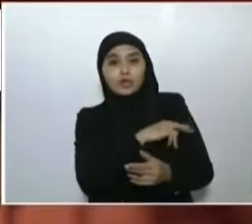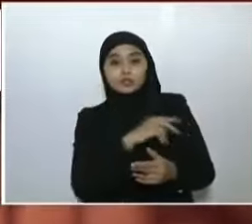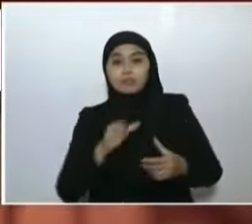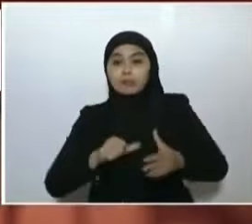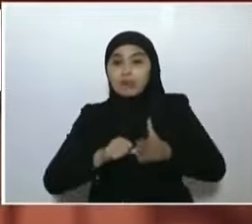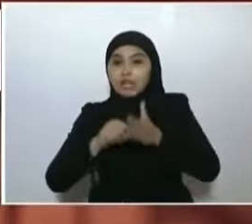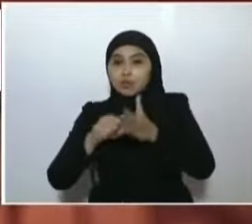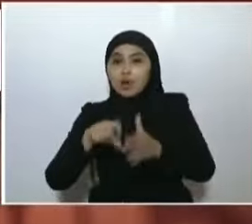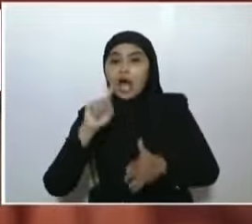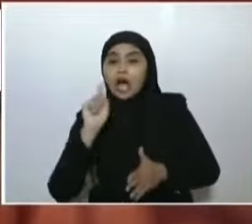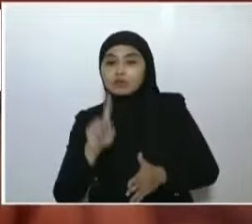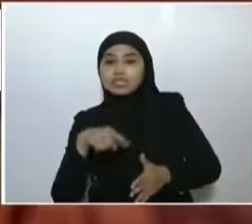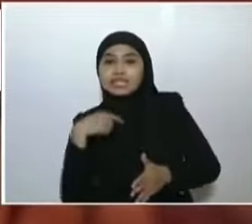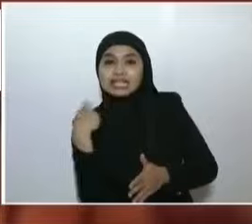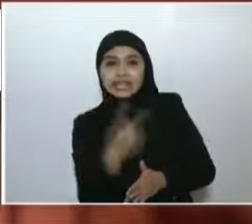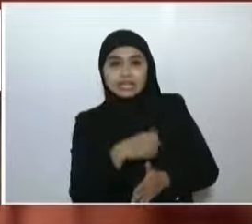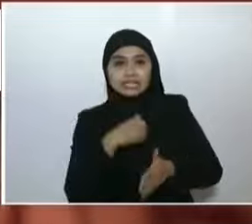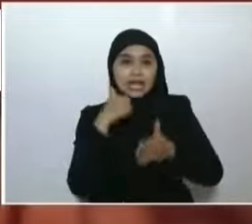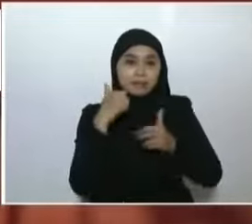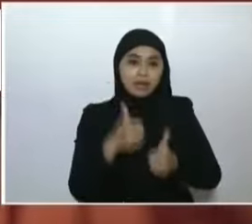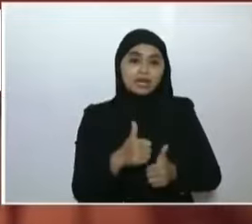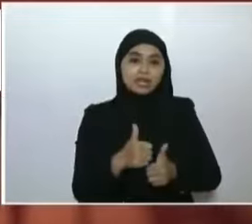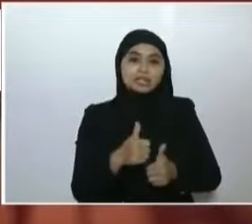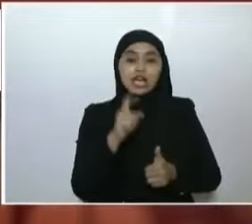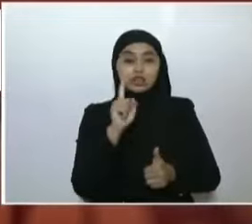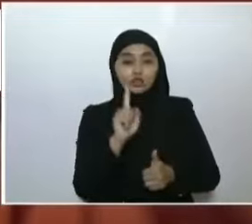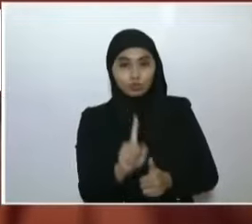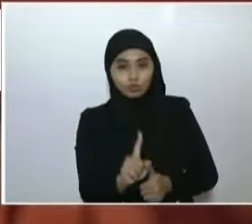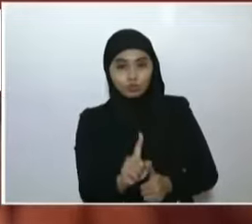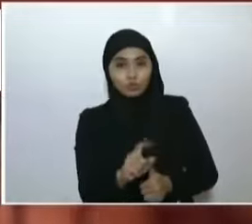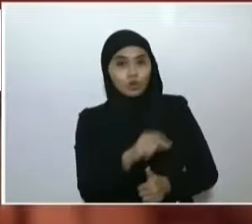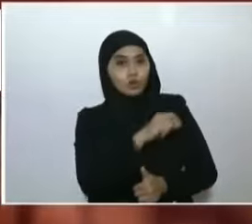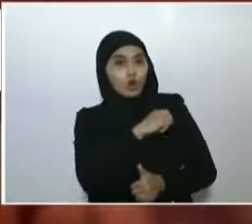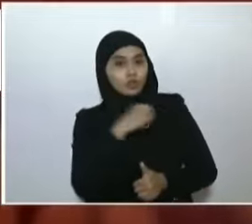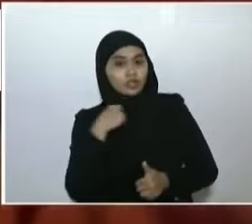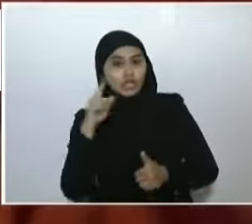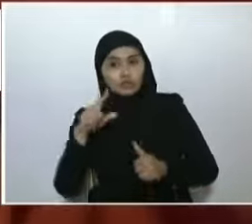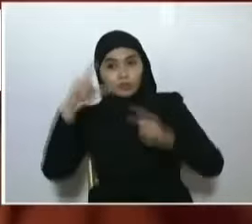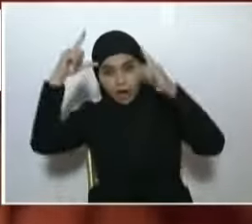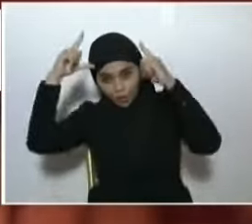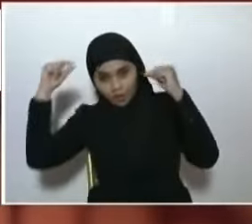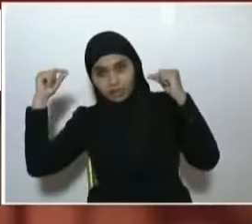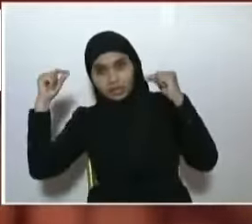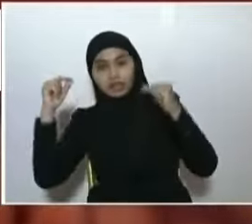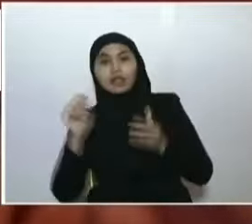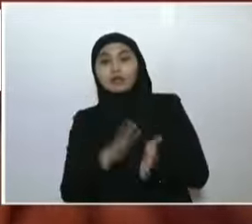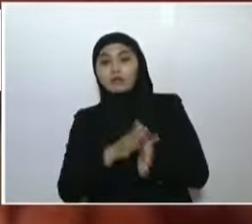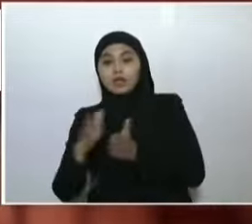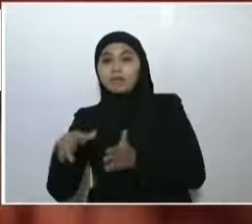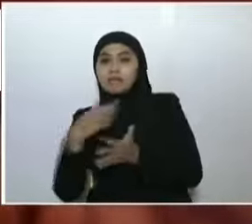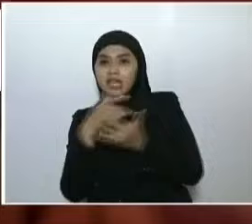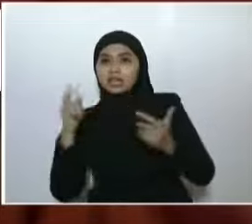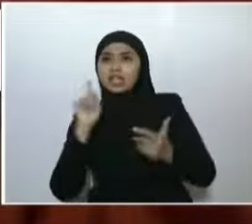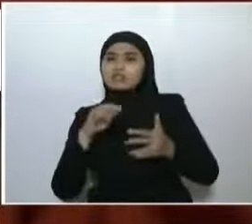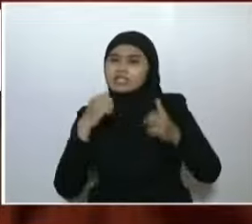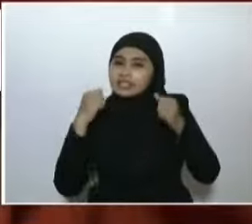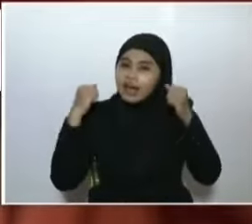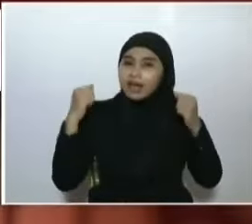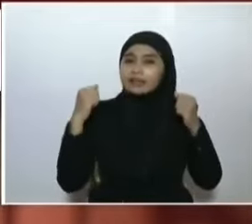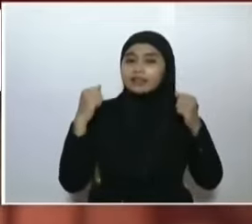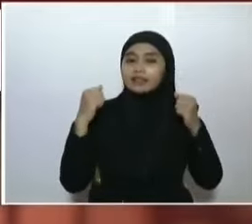Pembantu harus kita siapin satu dokter satu perawat dengan demikian masyarakat kita sehat